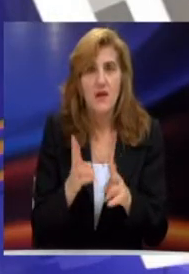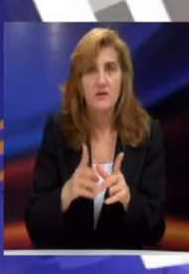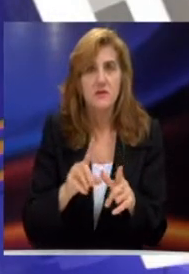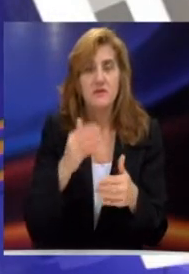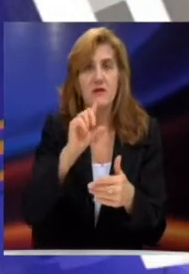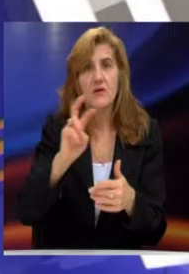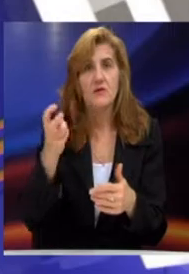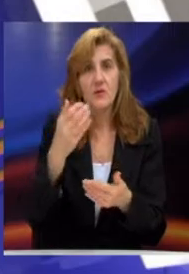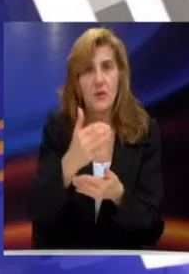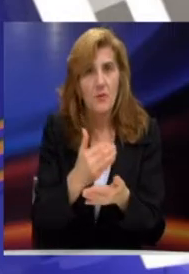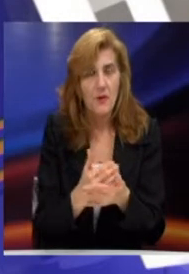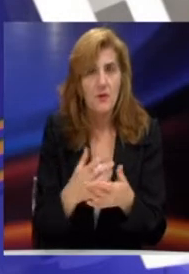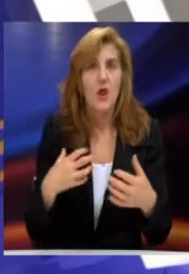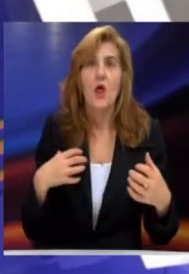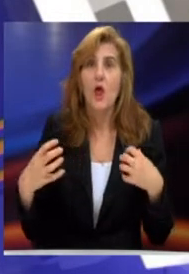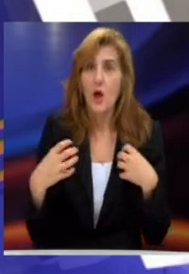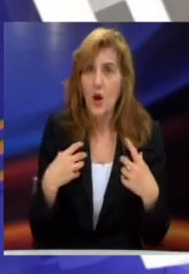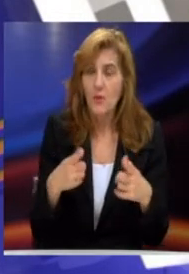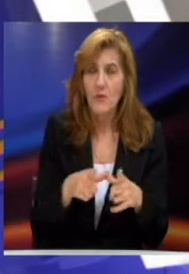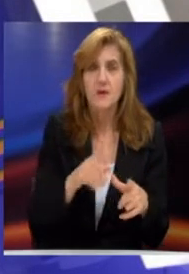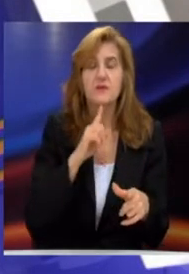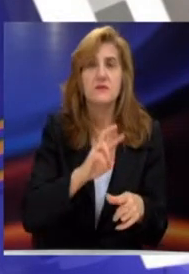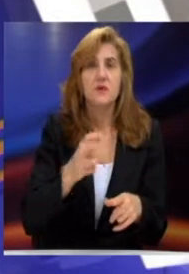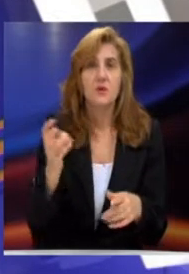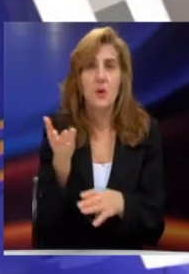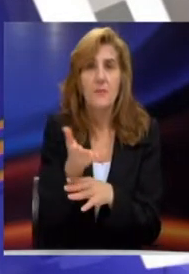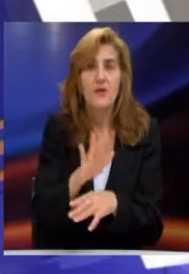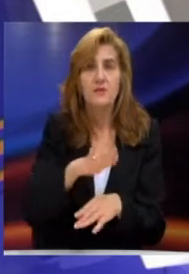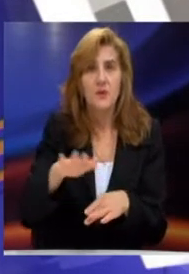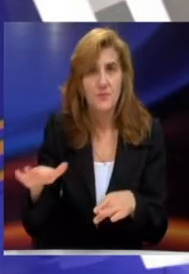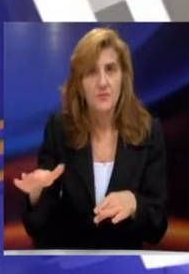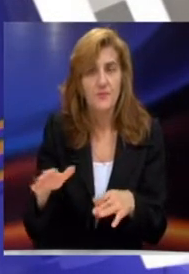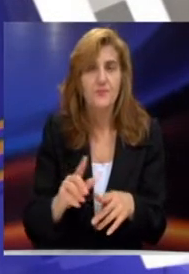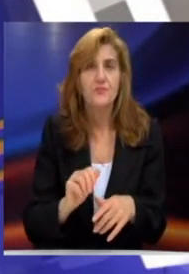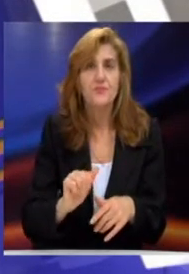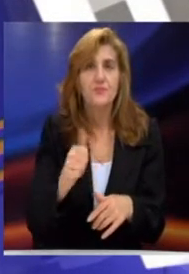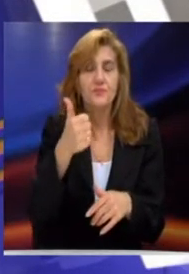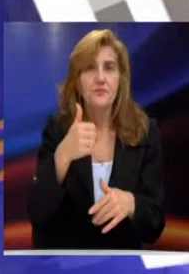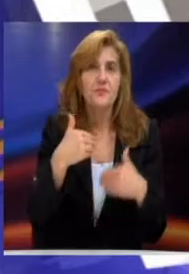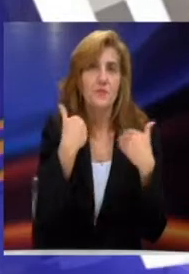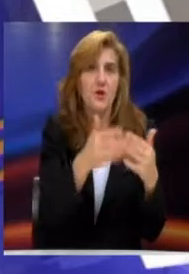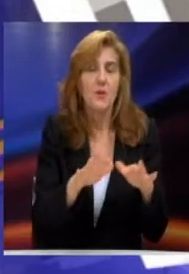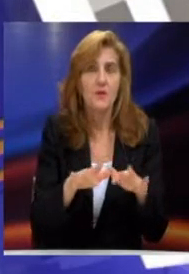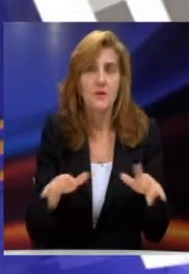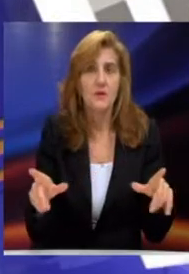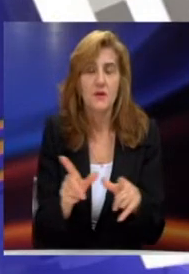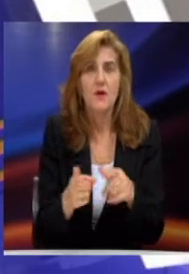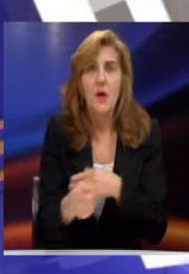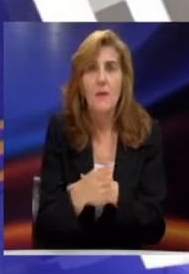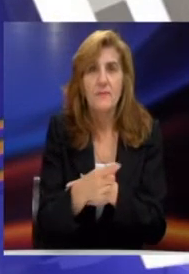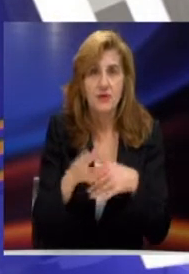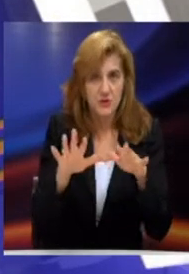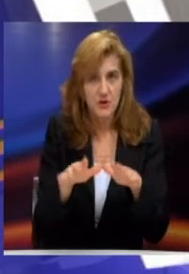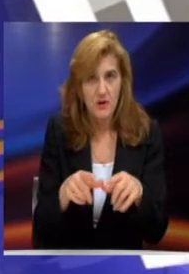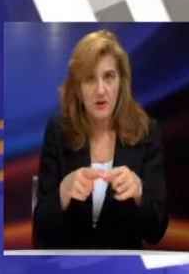nastavnici iz više predmeta, glumac dečijeg pozorišta i predstavnici učenika. Prvoplasirani su nagrađeni sa tastaturem i mišem za računar, dok